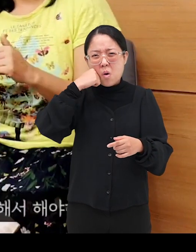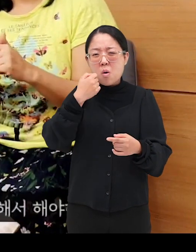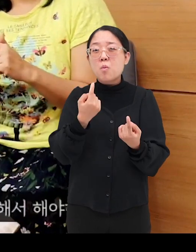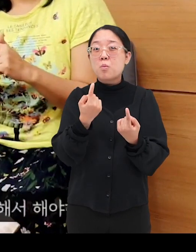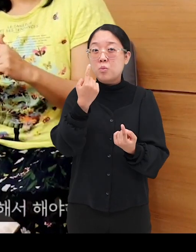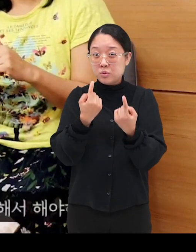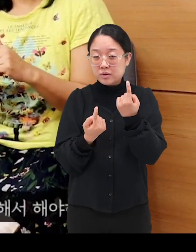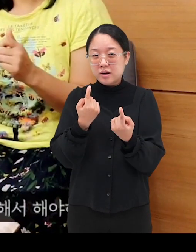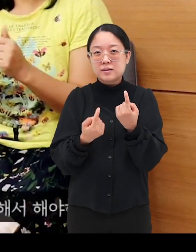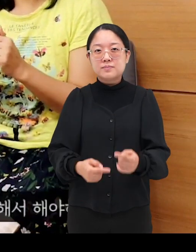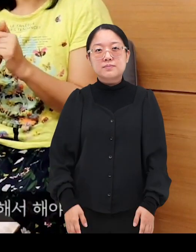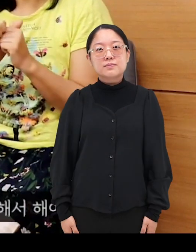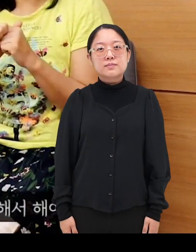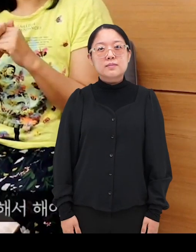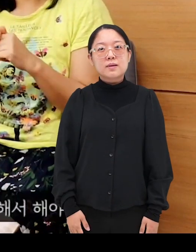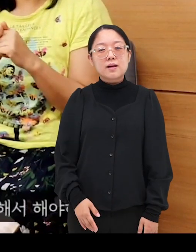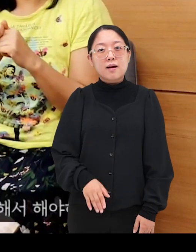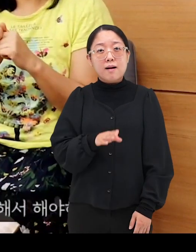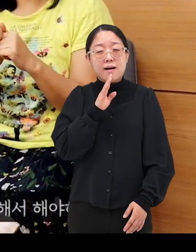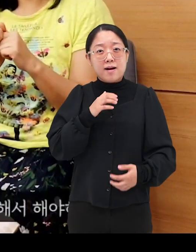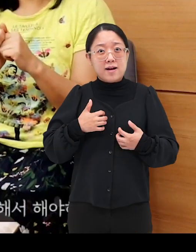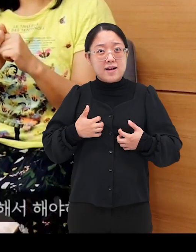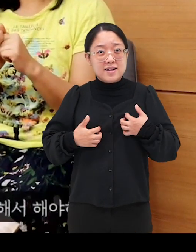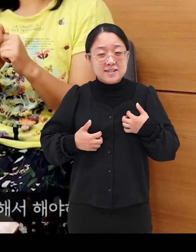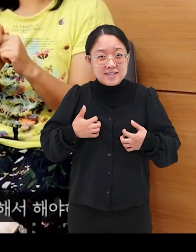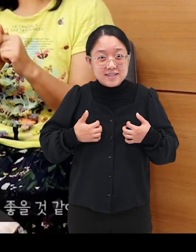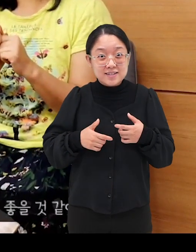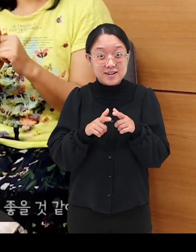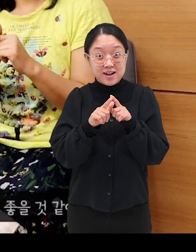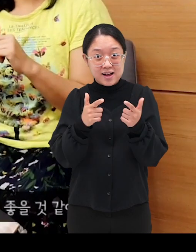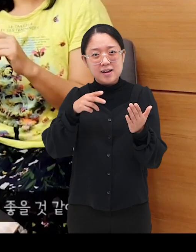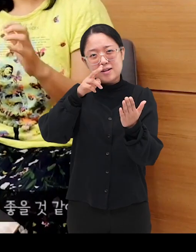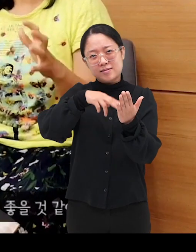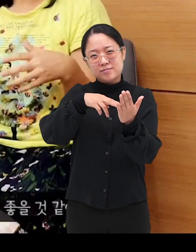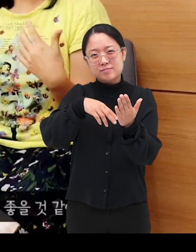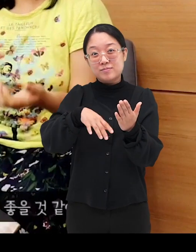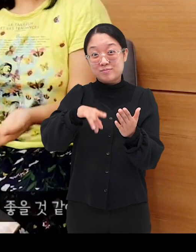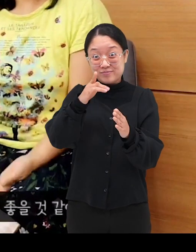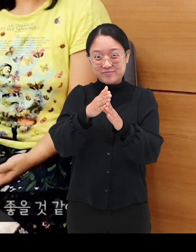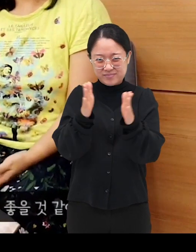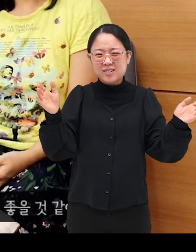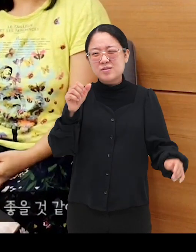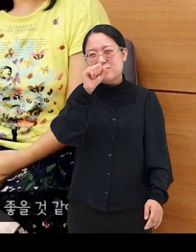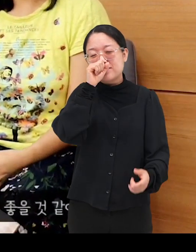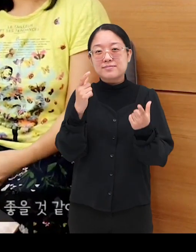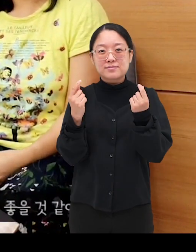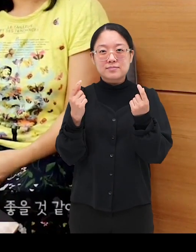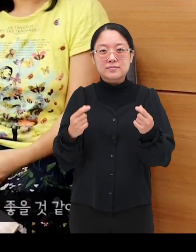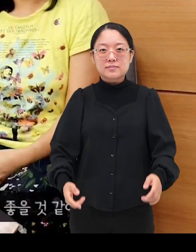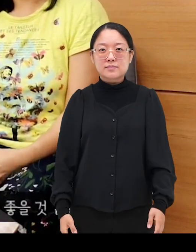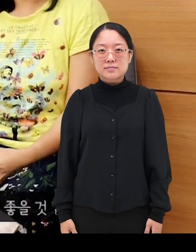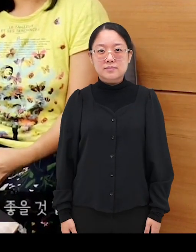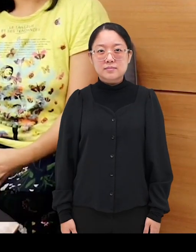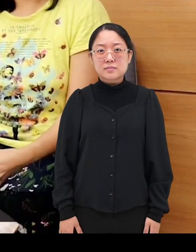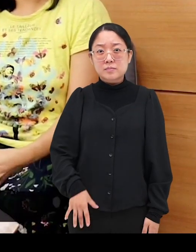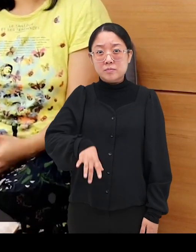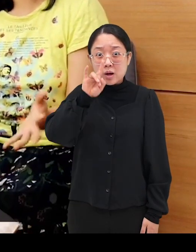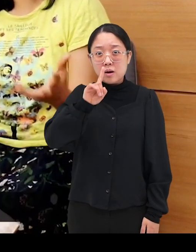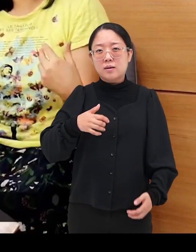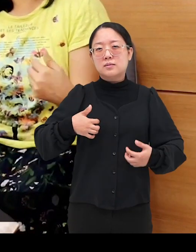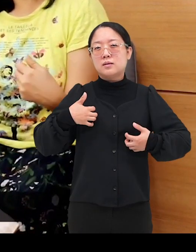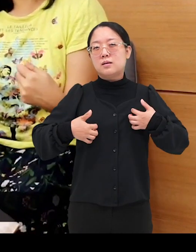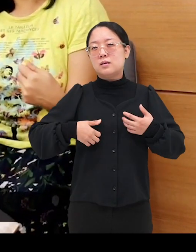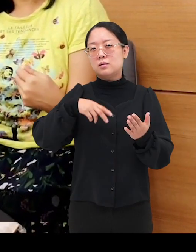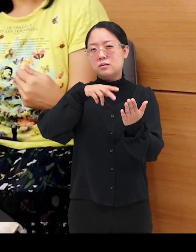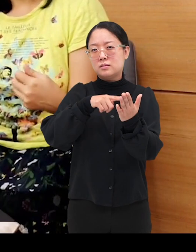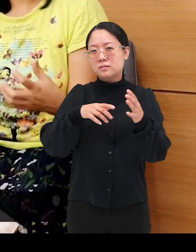뭐 인문 교양을 쌓기 위해서 뭐 해야 돼 막 이런 거보다는 조금 즐겁게 할 수 있는 책 위주로 먼저 시작하시면 좋을 것 같아요.